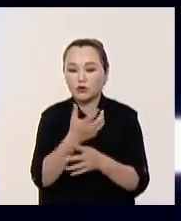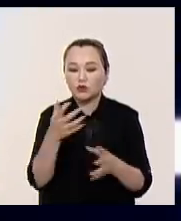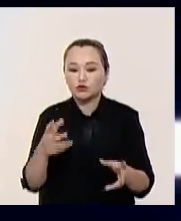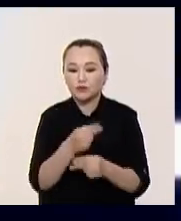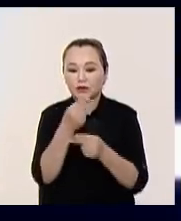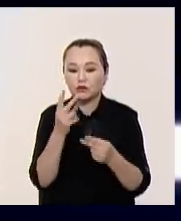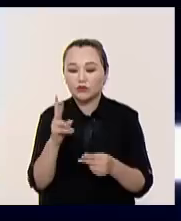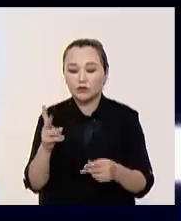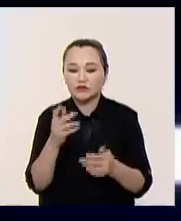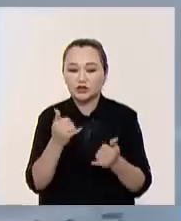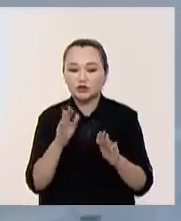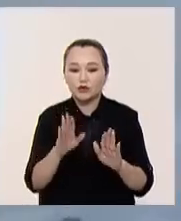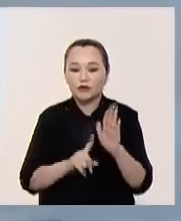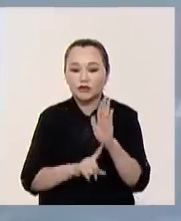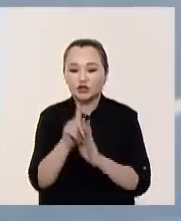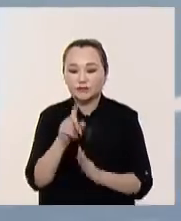только начинает.